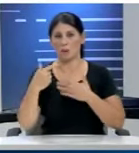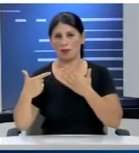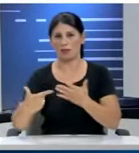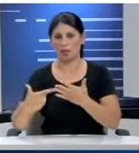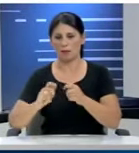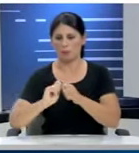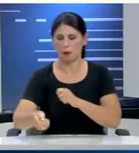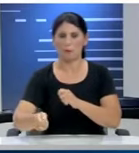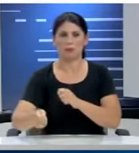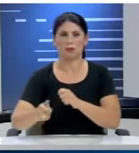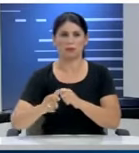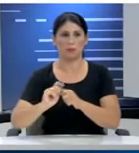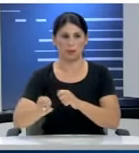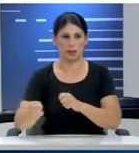καταβολή.